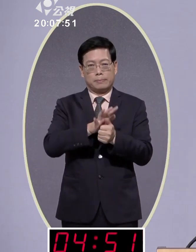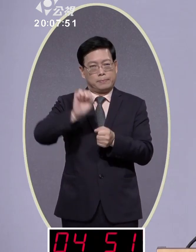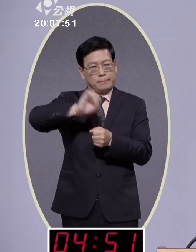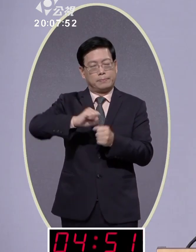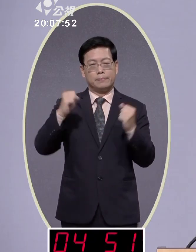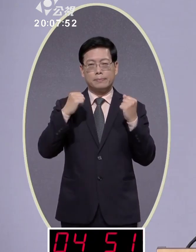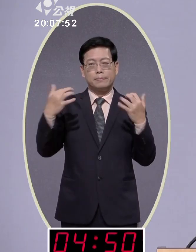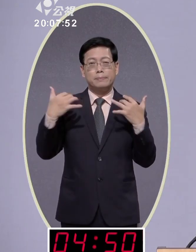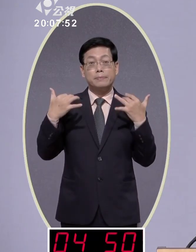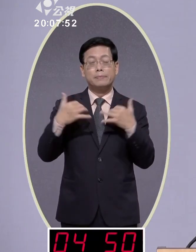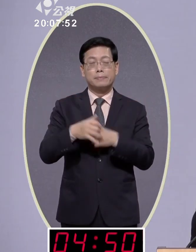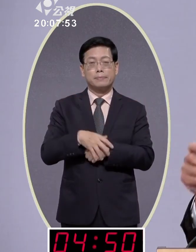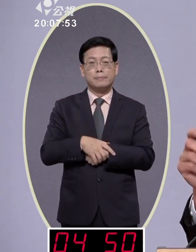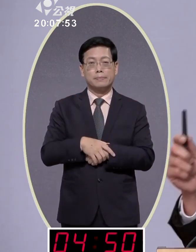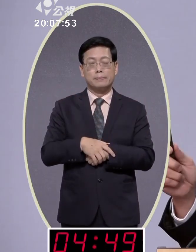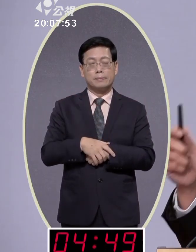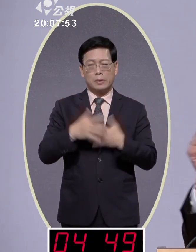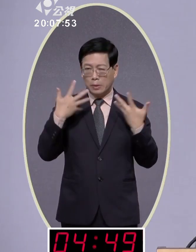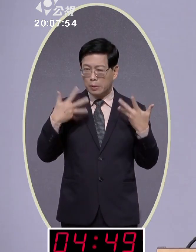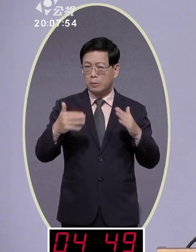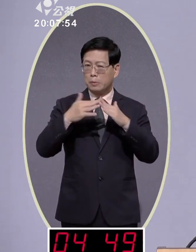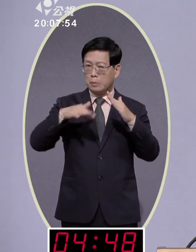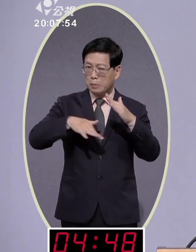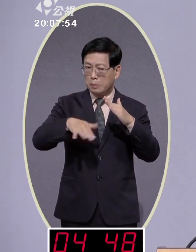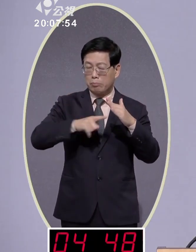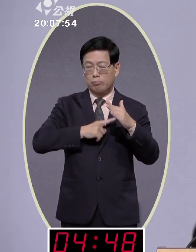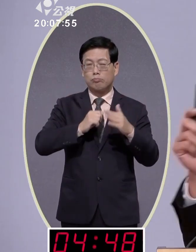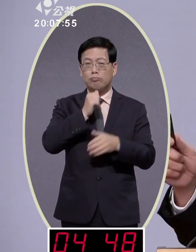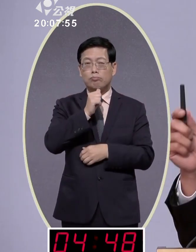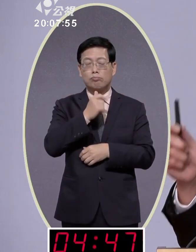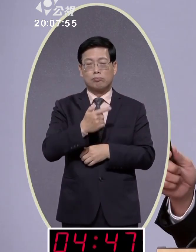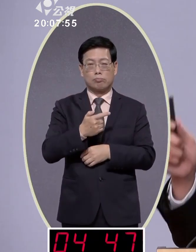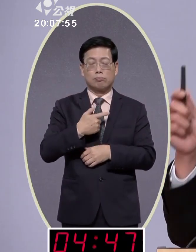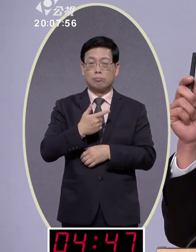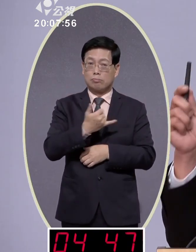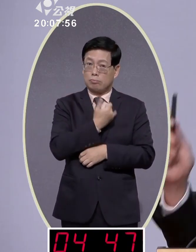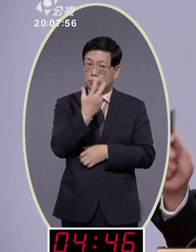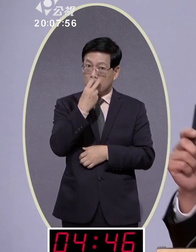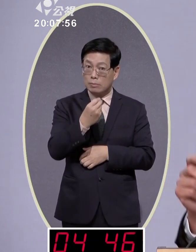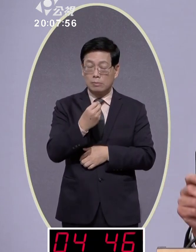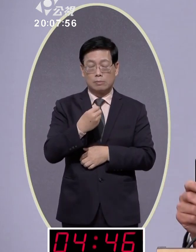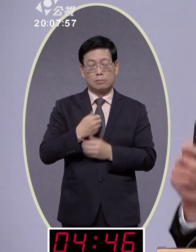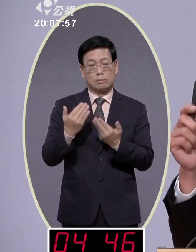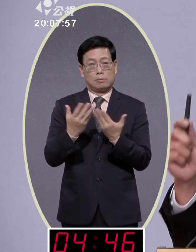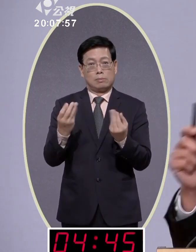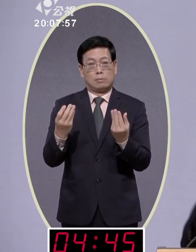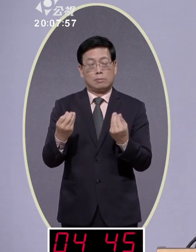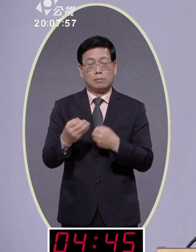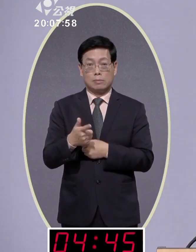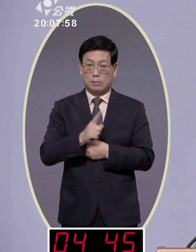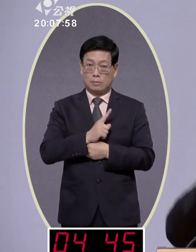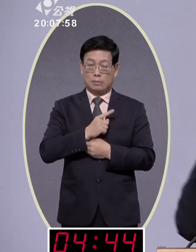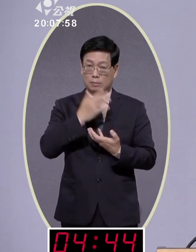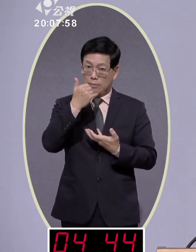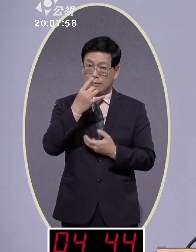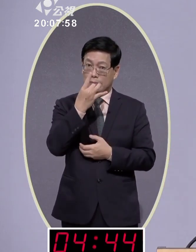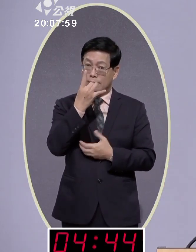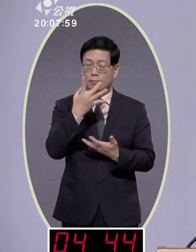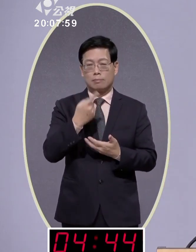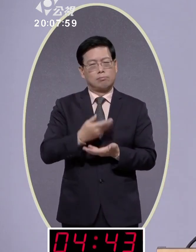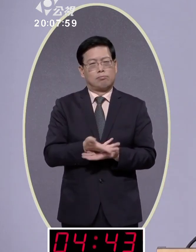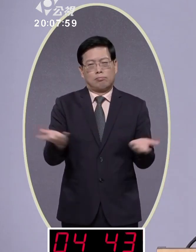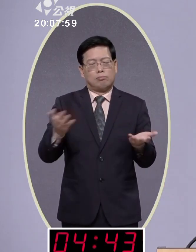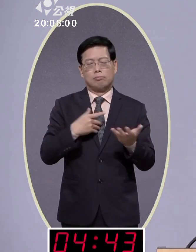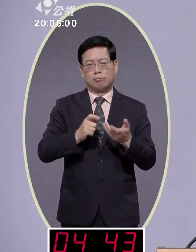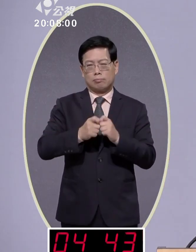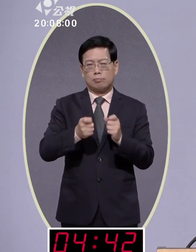气。再来，很多家庭经济不好，礼拜六、礼拜天不上课，没有营养午餐，我们发爱